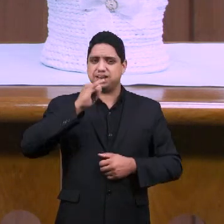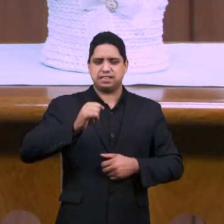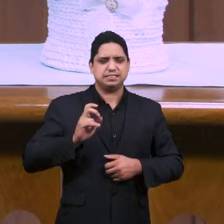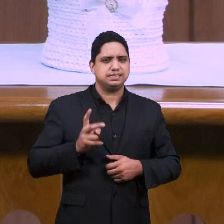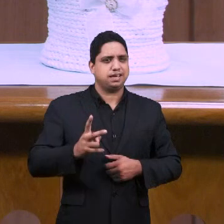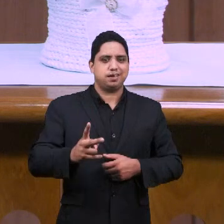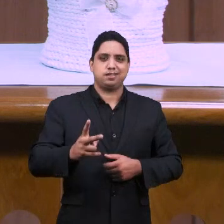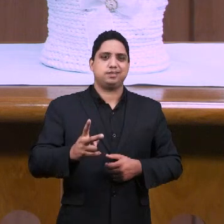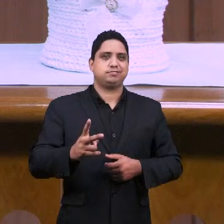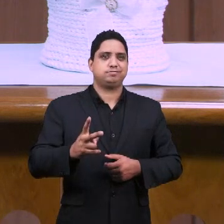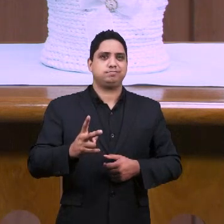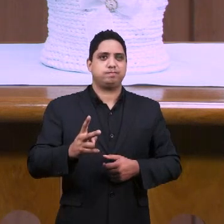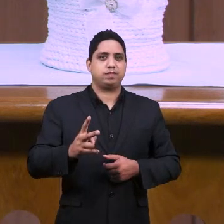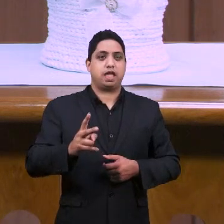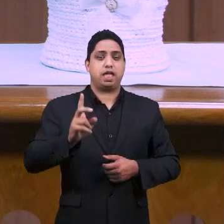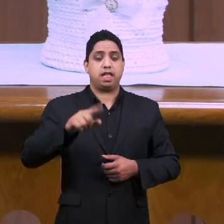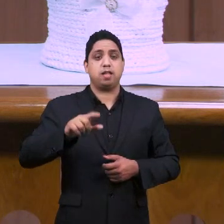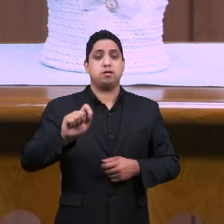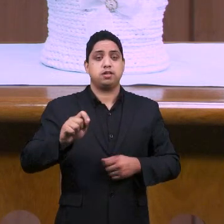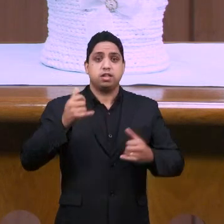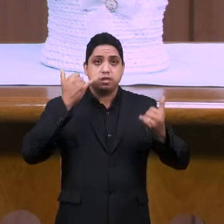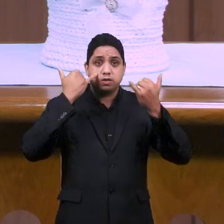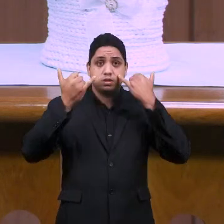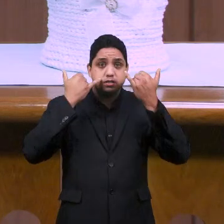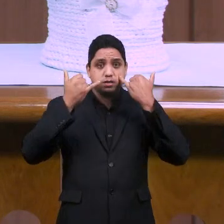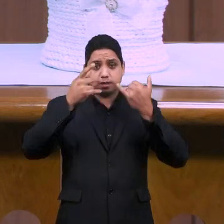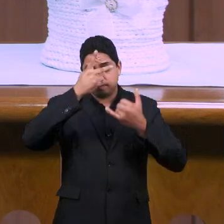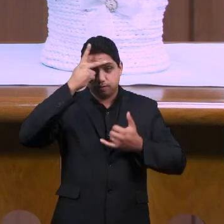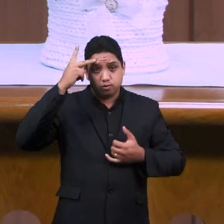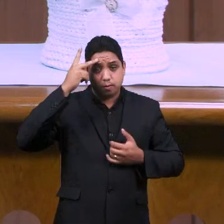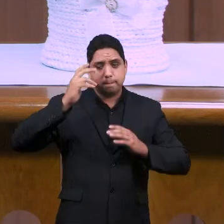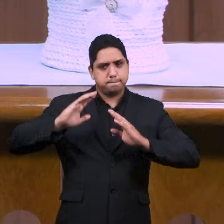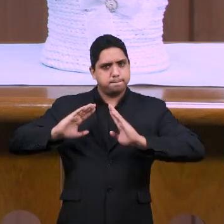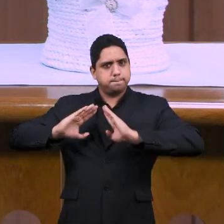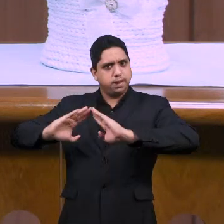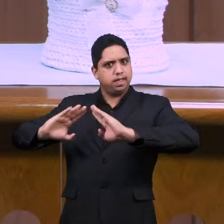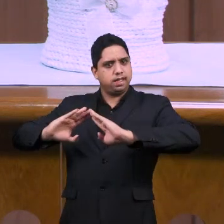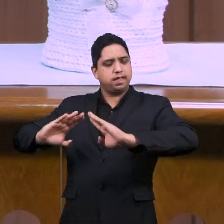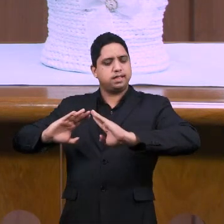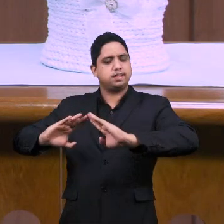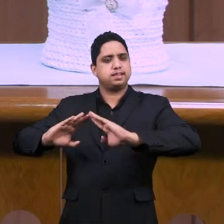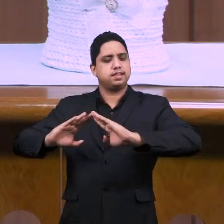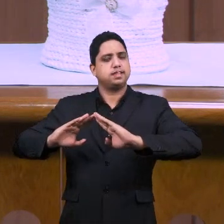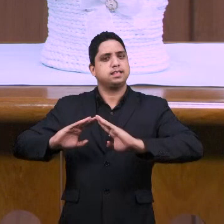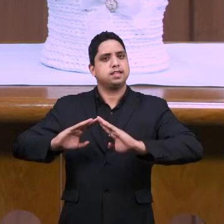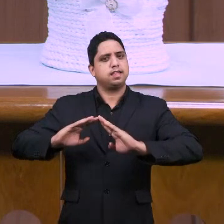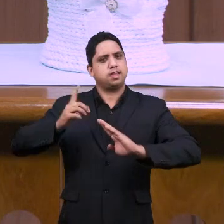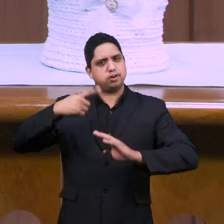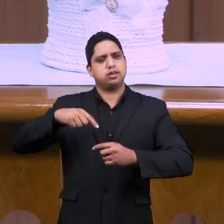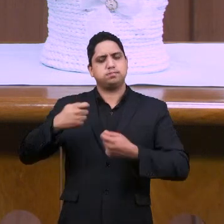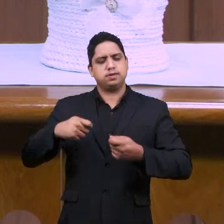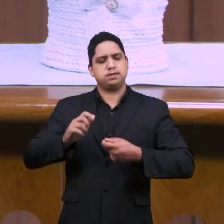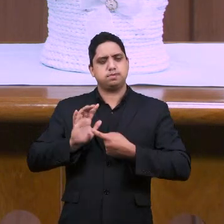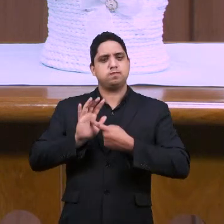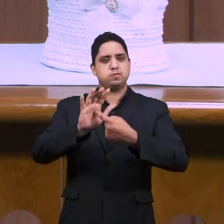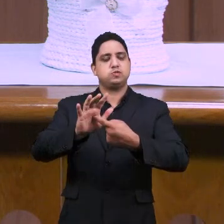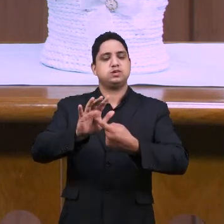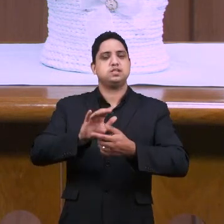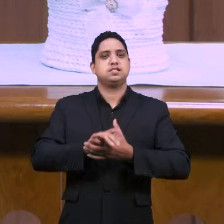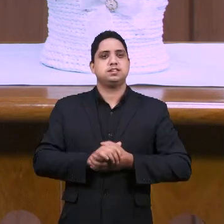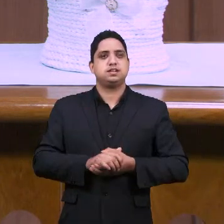qui doit être donnée toujours. Ce sont des informations que quelques frères des fois demandent. Nous